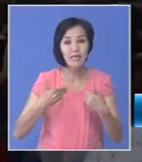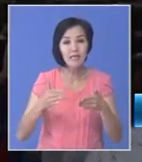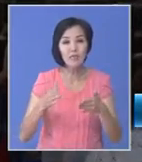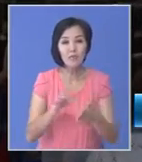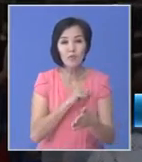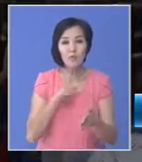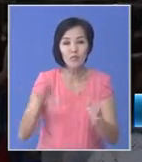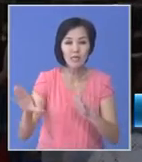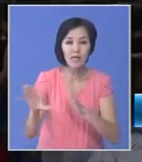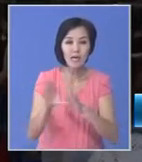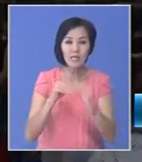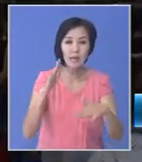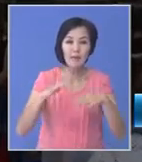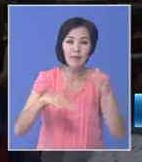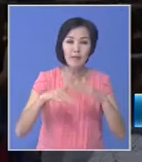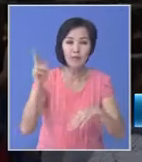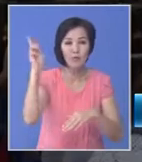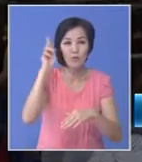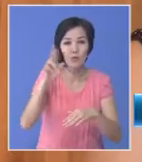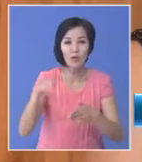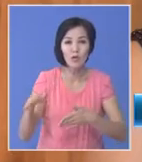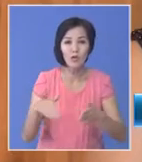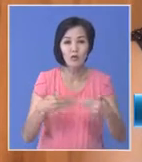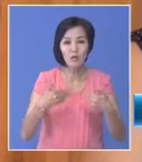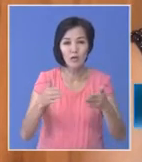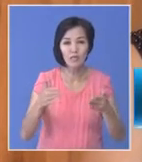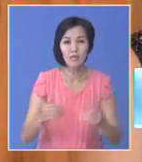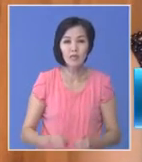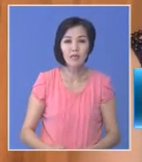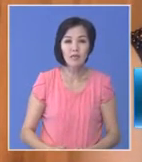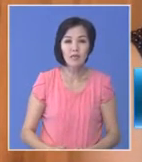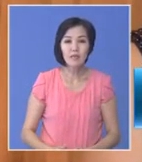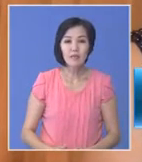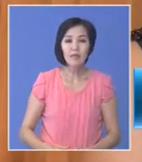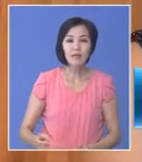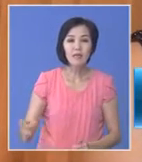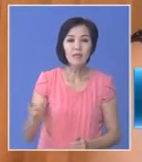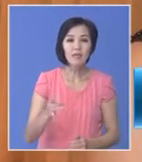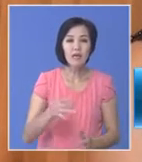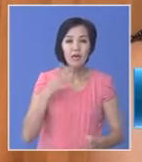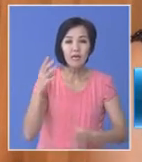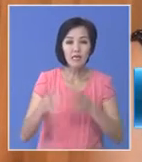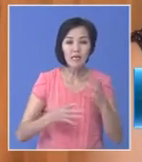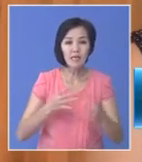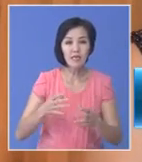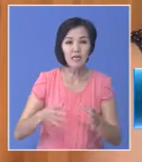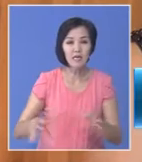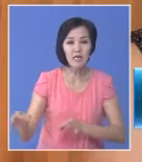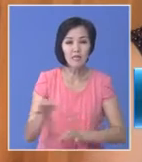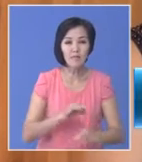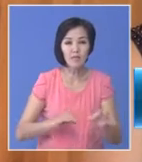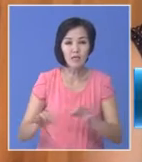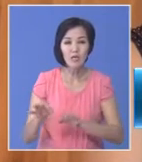қалаған оқу орны мен мамандығына түсуге жол ашық. Корея Республикасында Тэджон қаласында өткен халықаралық ғылыми жоба